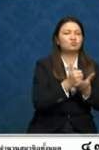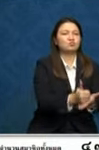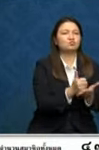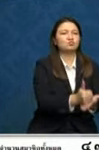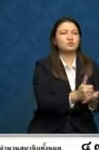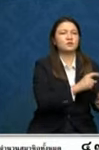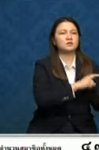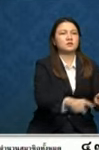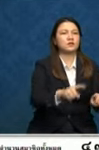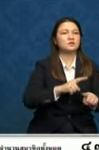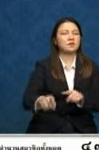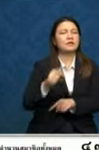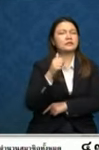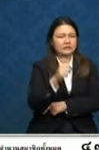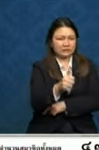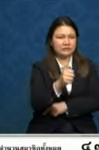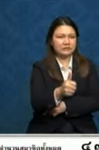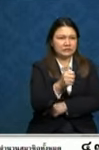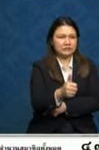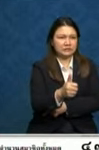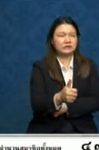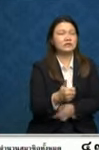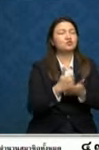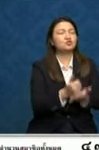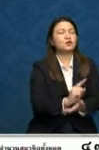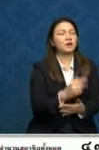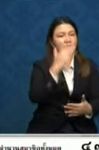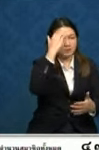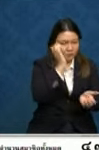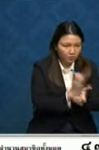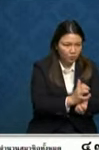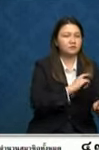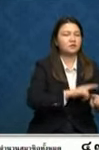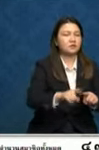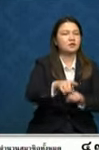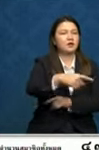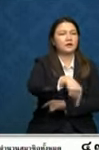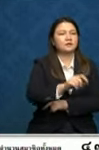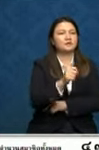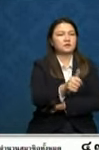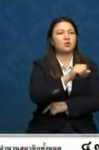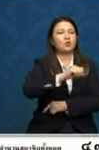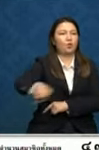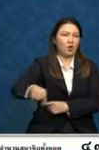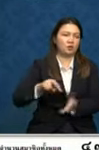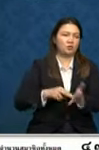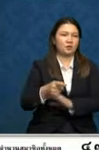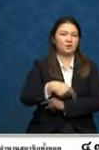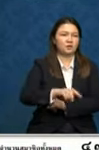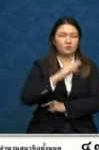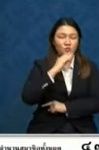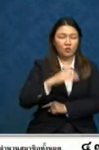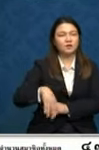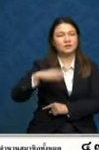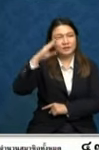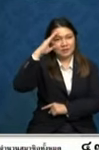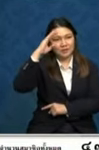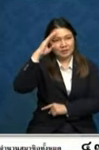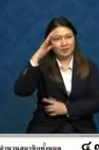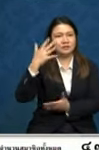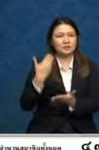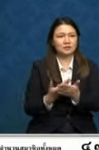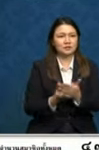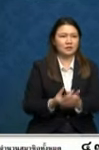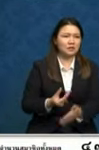อรมน.เนี่ยจ่ายให้กับเจ้าหน้าที่ตำรวจในส่วนของเงินที่มาจากข้าราชการทหารเราก็เอาเงินส่ว